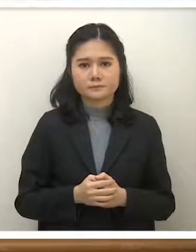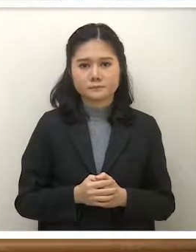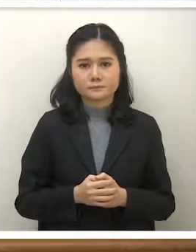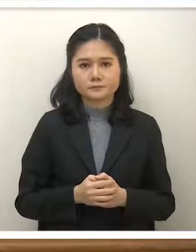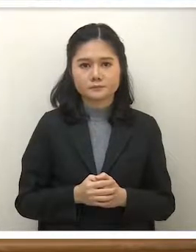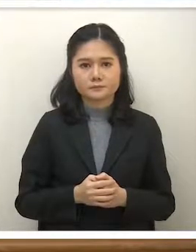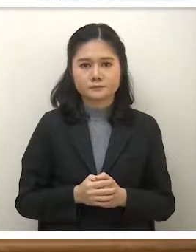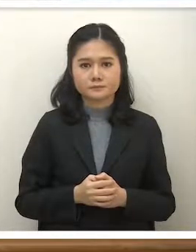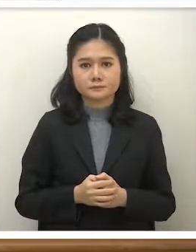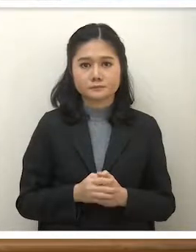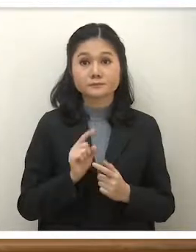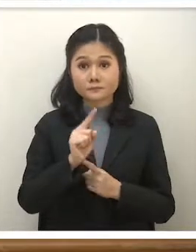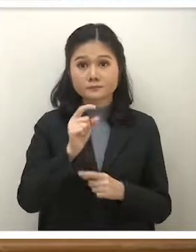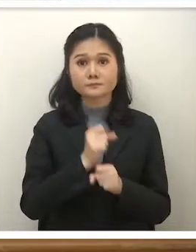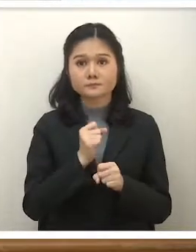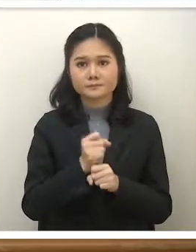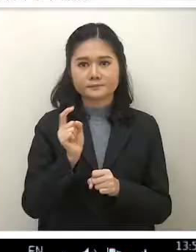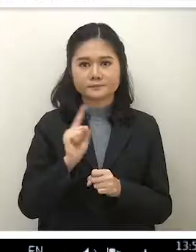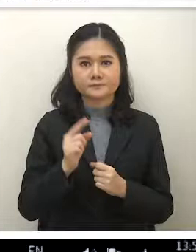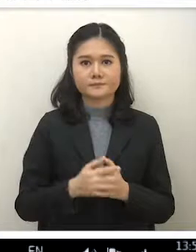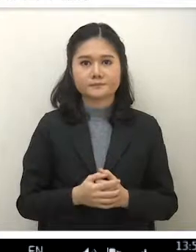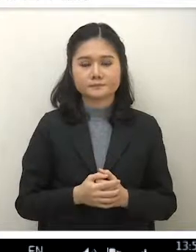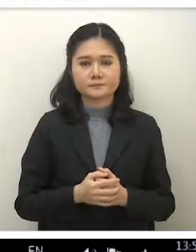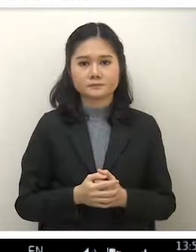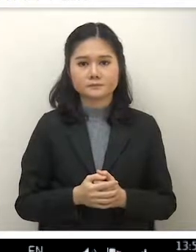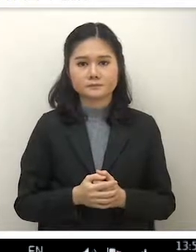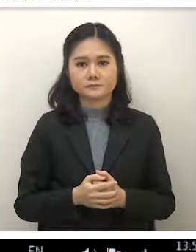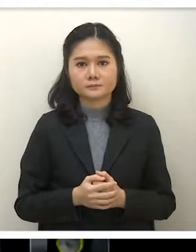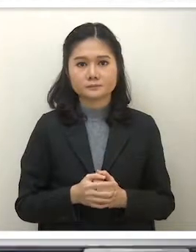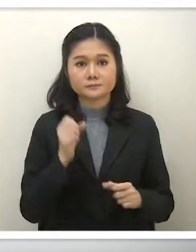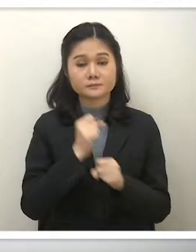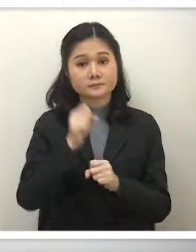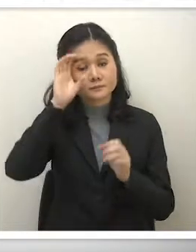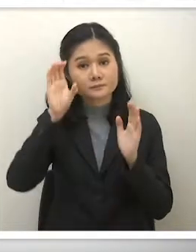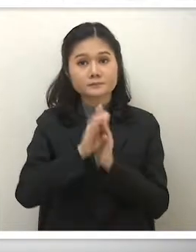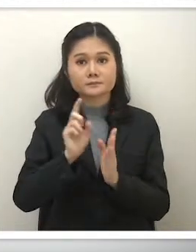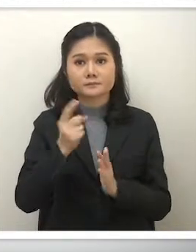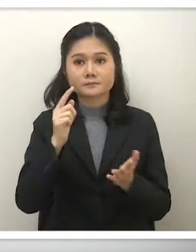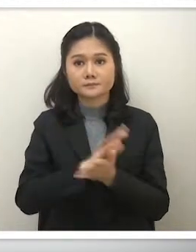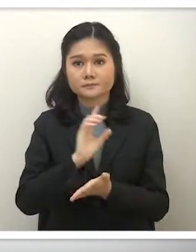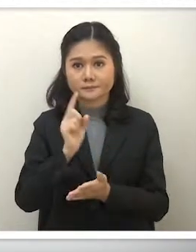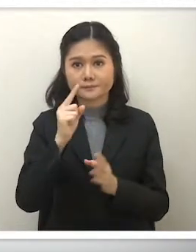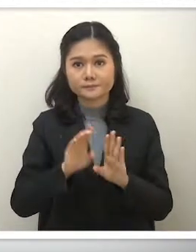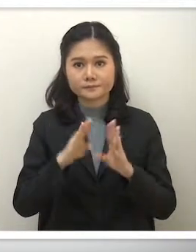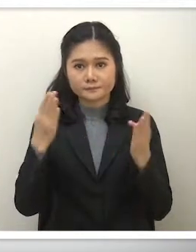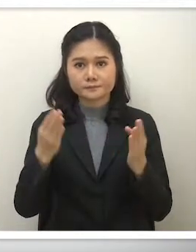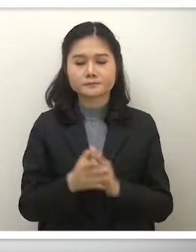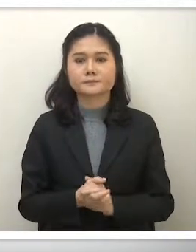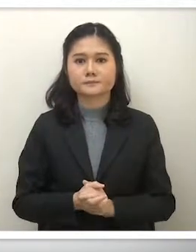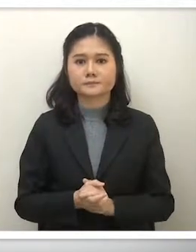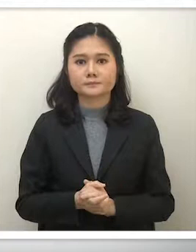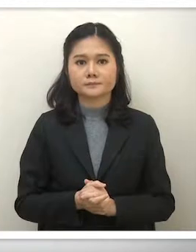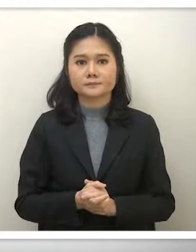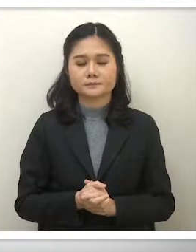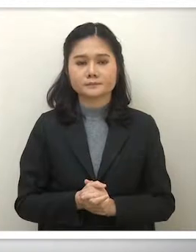ครับสิ่งแรกที่เราจะต้องทำก็คือให้เราสร้างเลเยอร์ใหม่ใช่ไหมครับสร้างเลเยอร์ใหม่ขึ้นมา